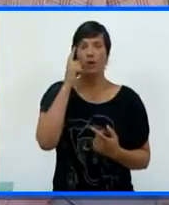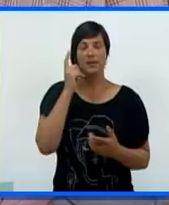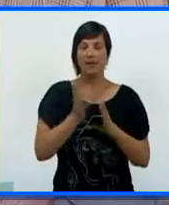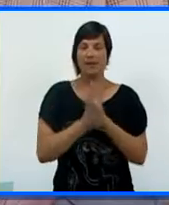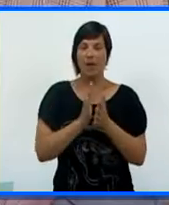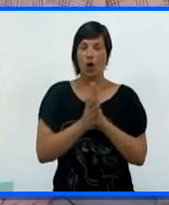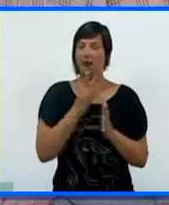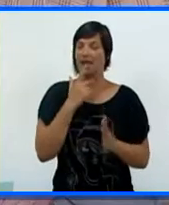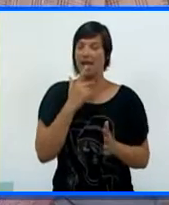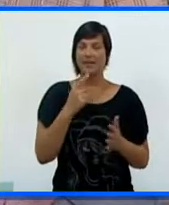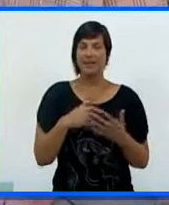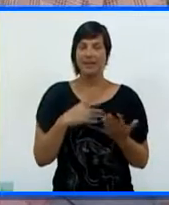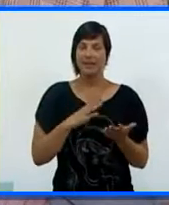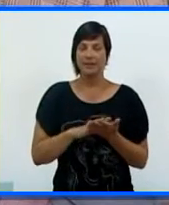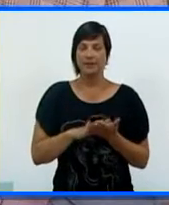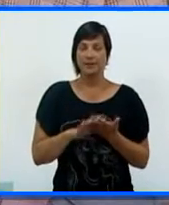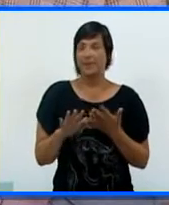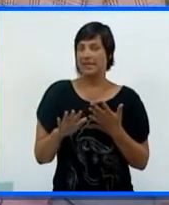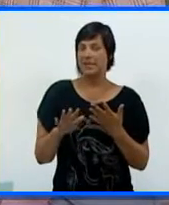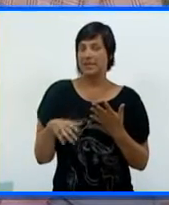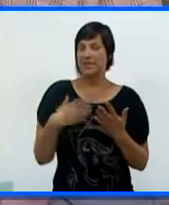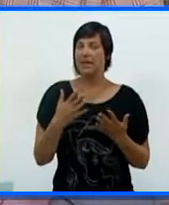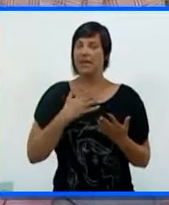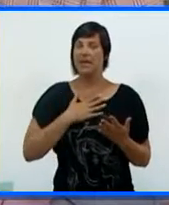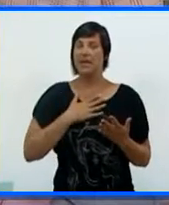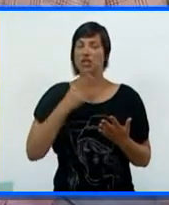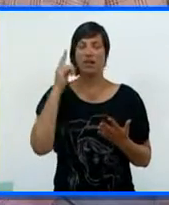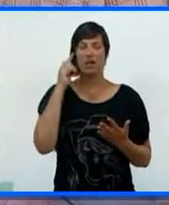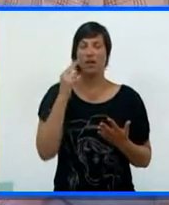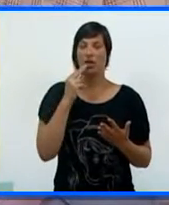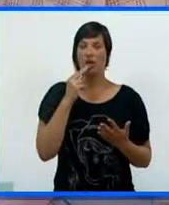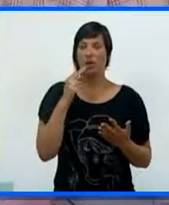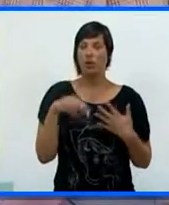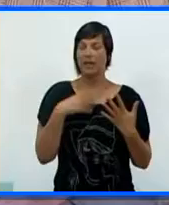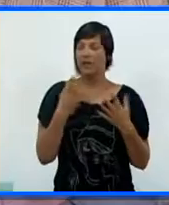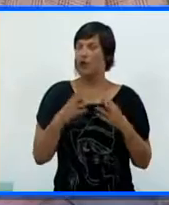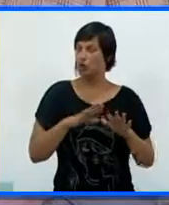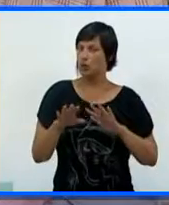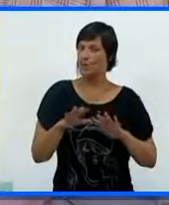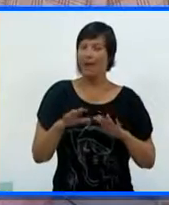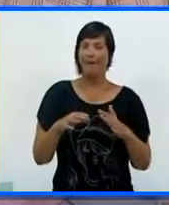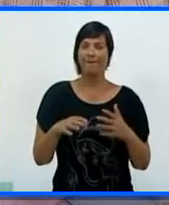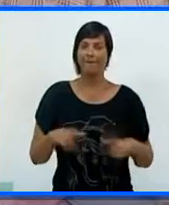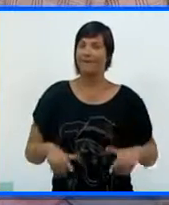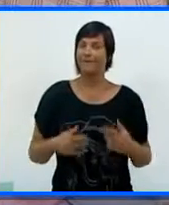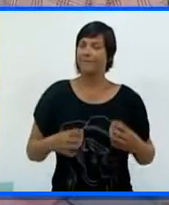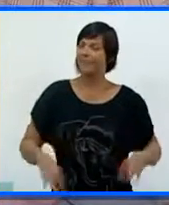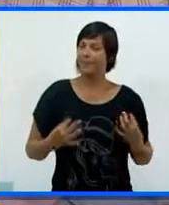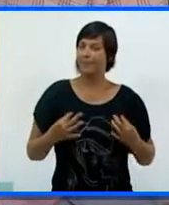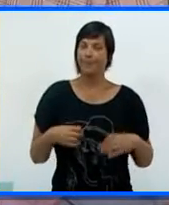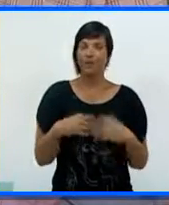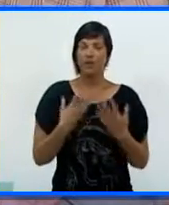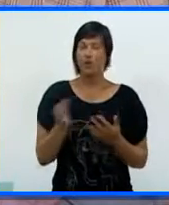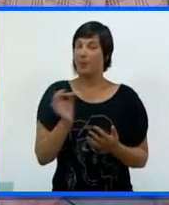zna znakovni jezik, bez obzira je li za naše gluhe ili za ove koji su zdravi. To bi možda bio